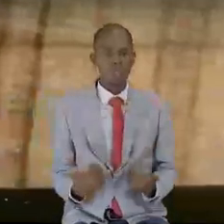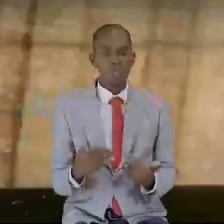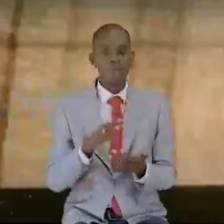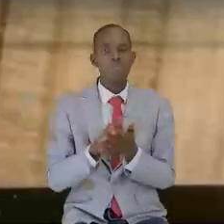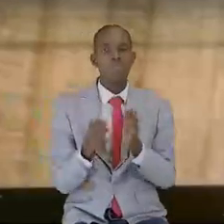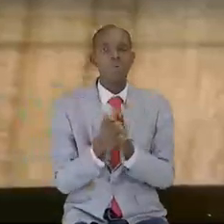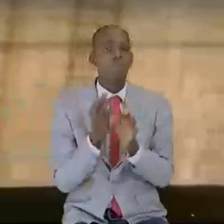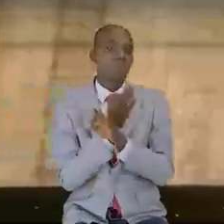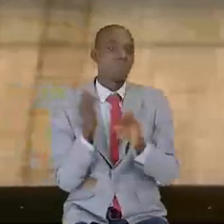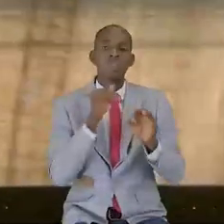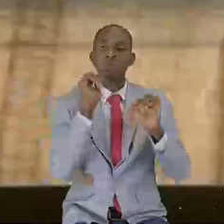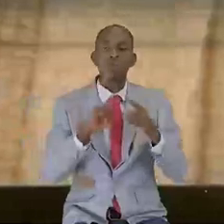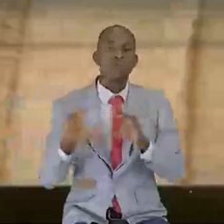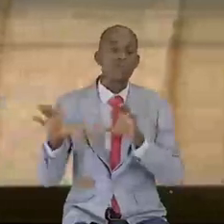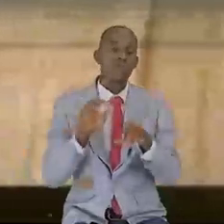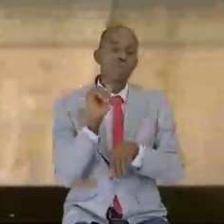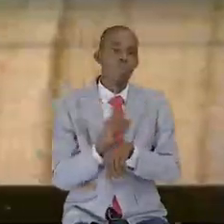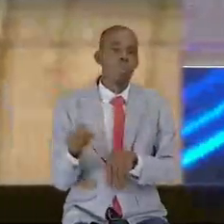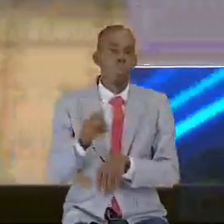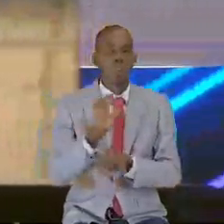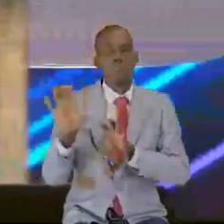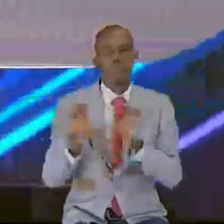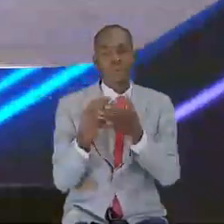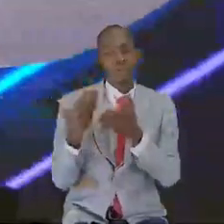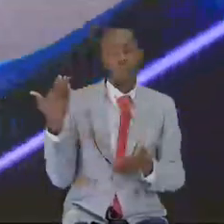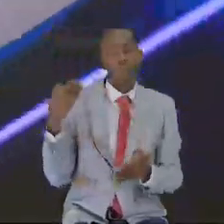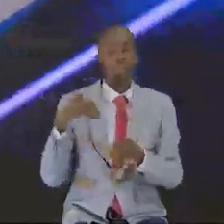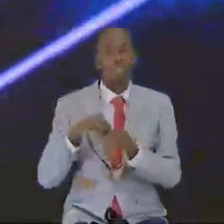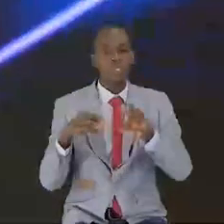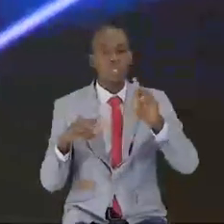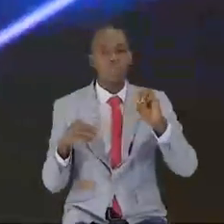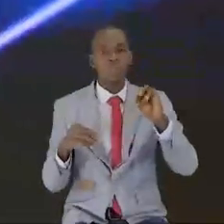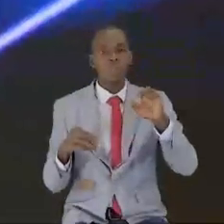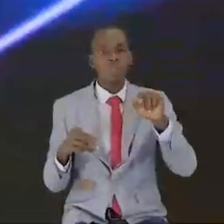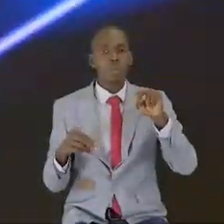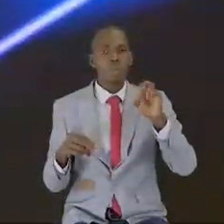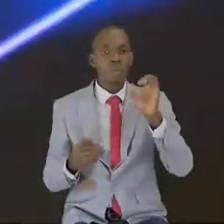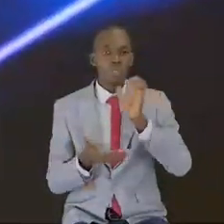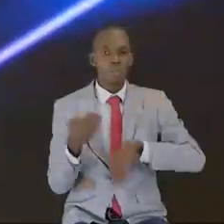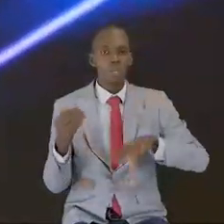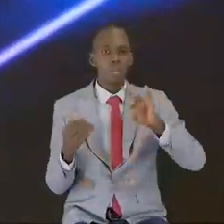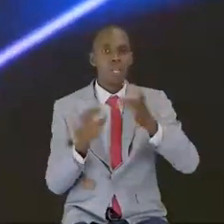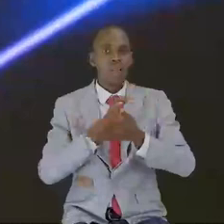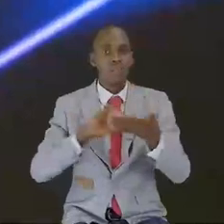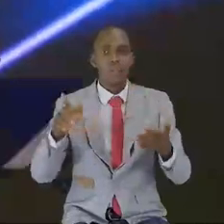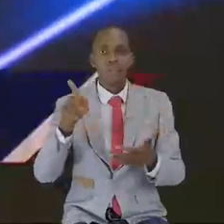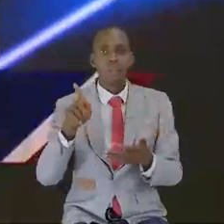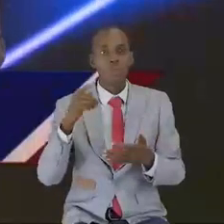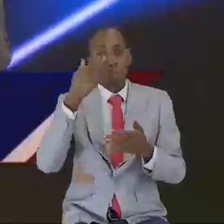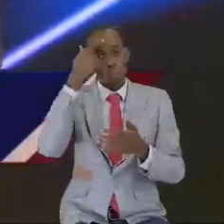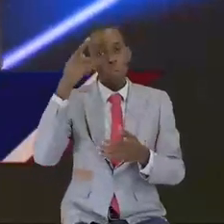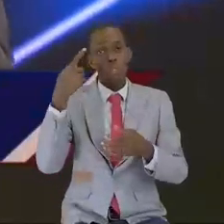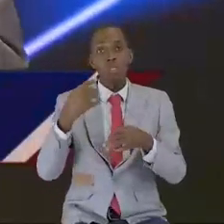ce qu'ils faisaient. Romains chapitre 8, verset 21. En Romains 8, 21. Romains